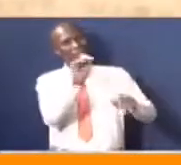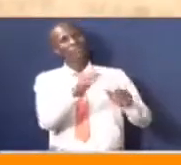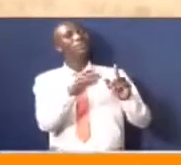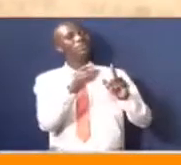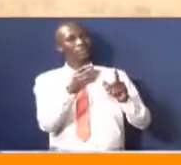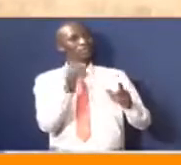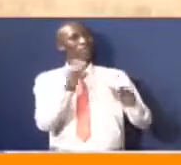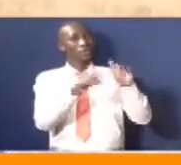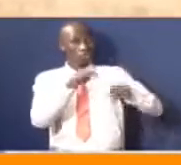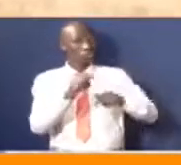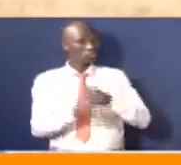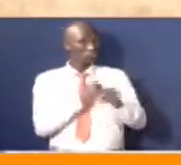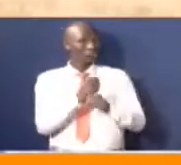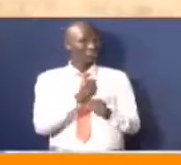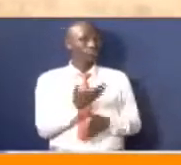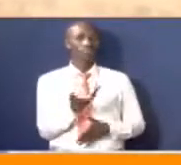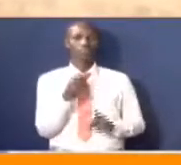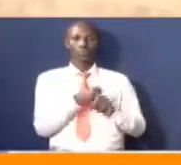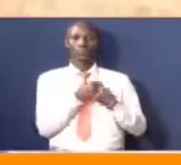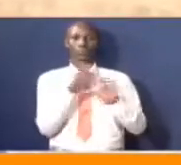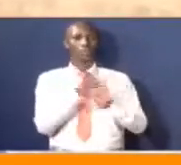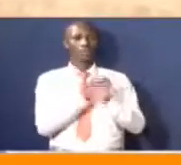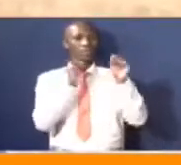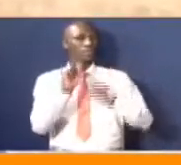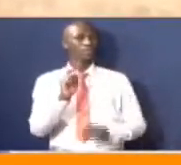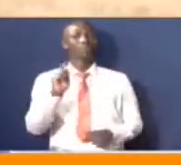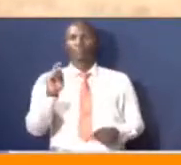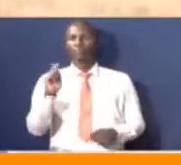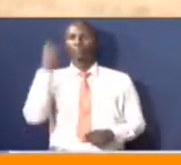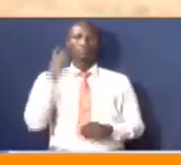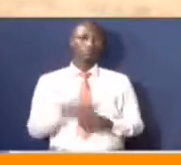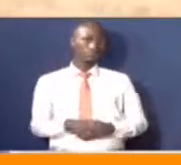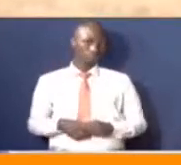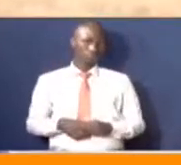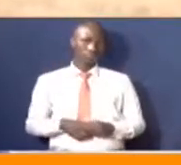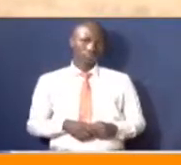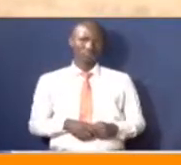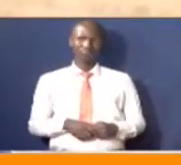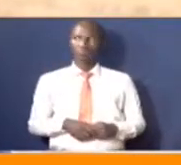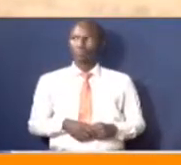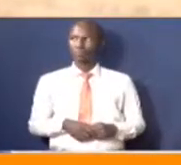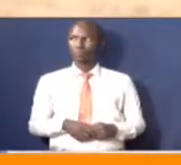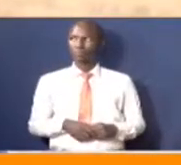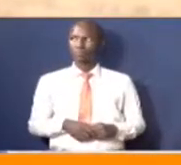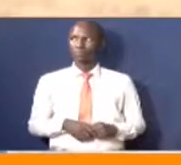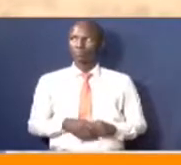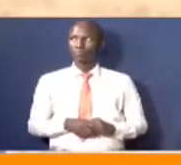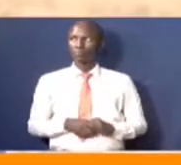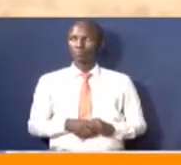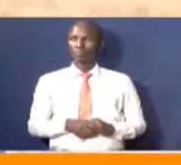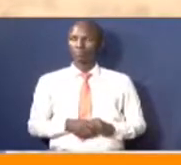munene ukite ndeni wa kukitia kibila cha o president kuma ba stadium